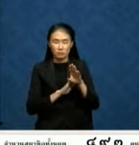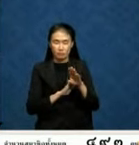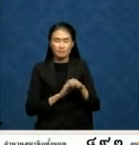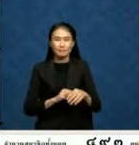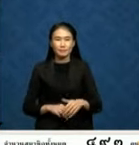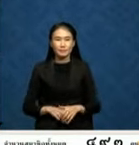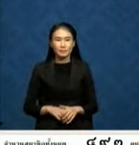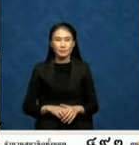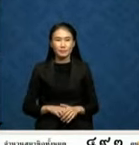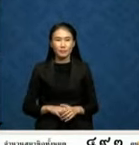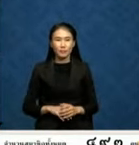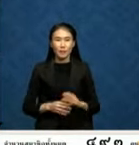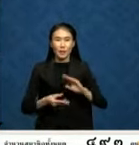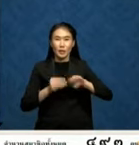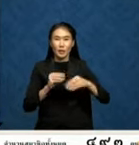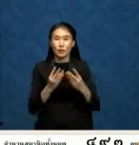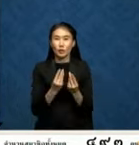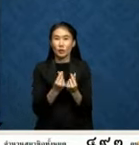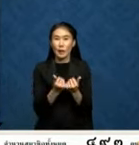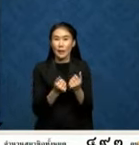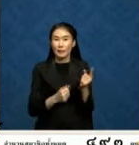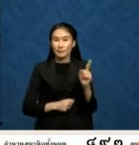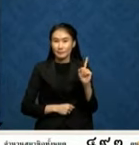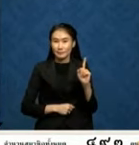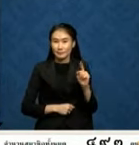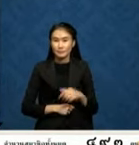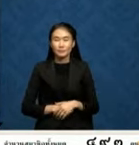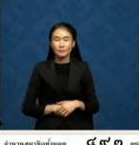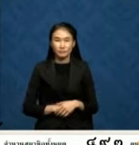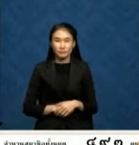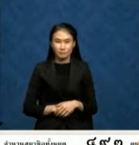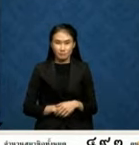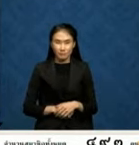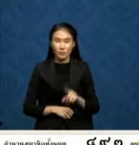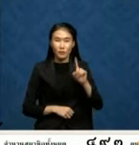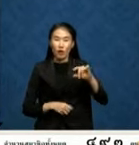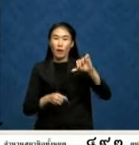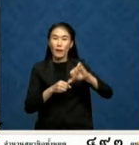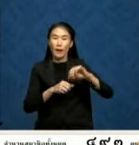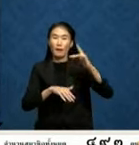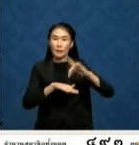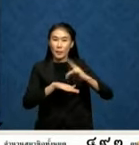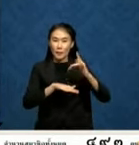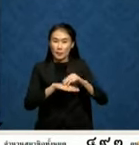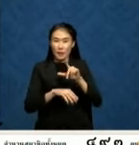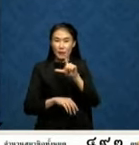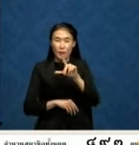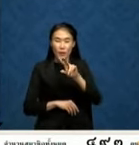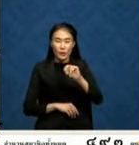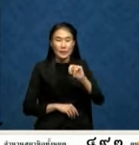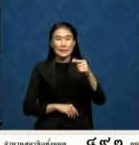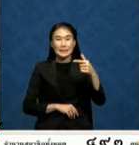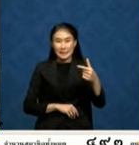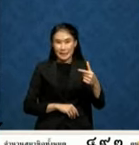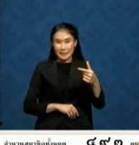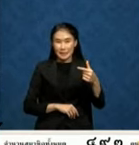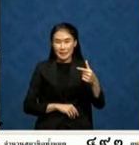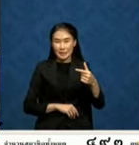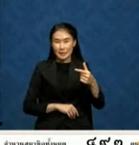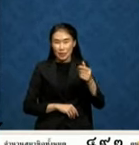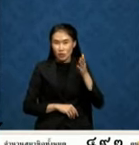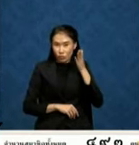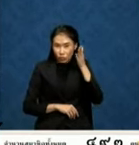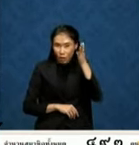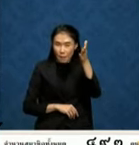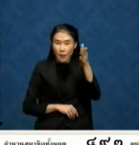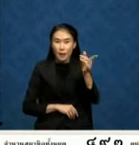ะครับตัวเลขนะครับจากการที่เราจะต้องนำเข้าก๊าซธรรมชาติในรูปของ LNG นะครับในอนาคตเนี่ยนะ